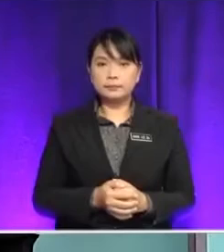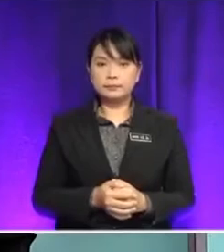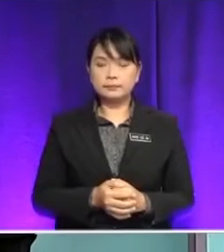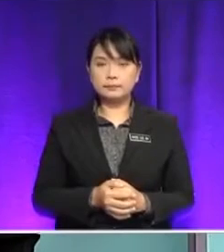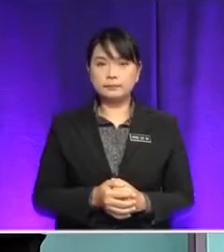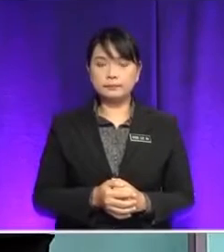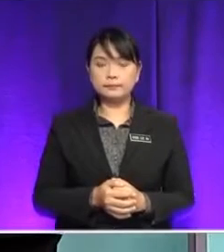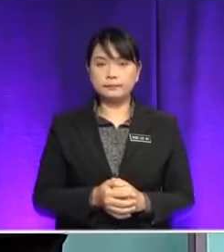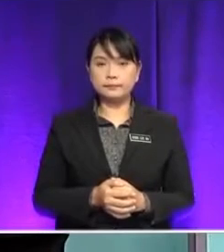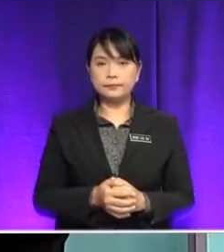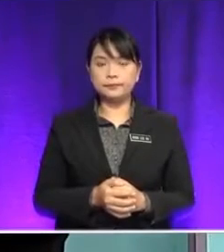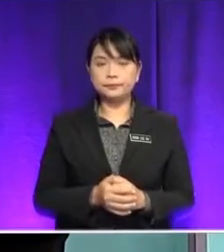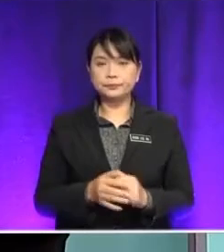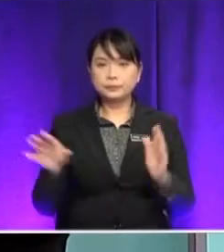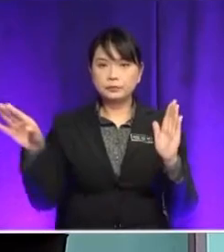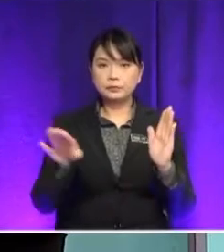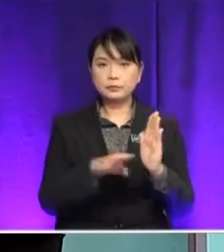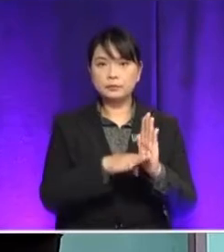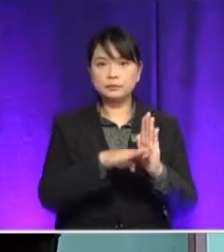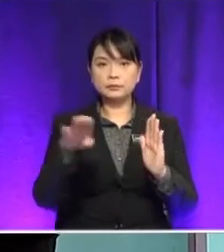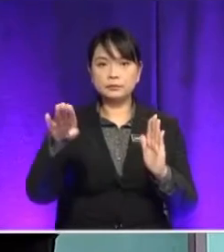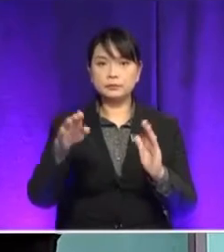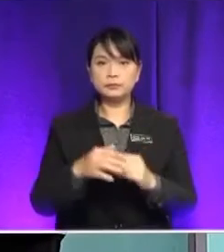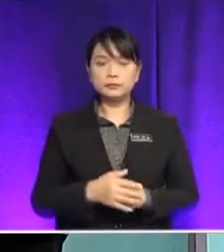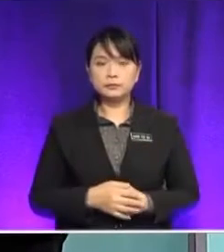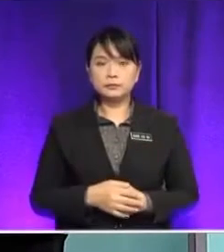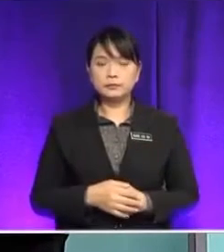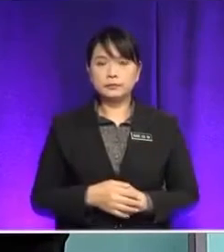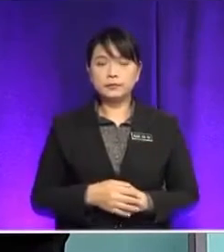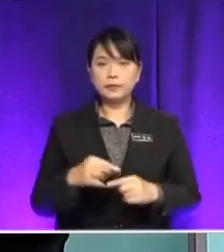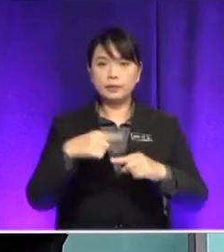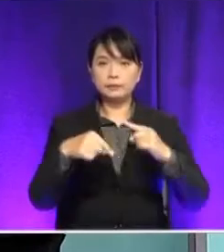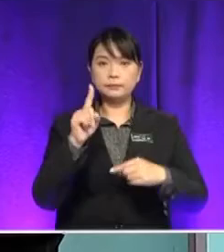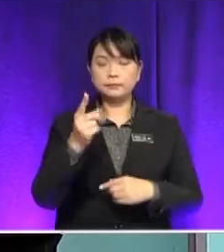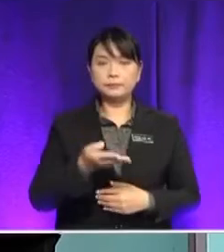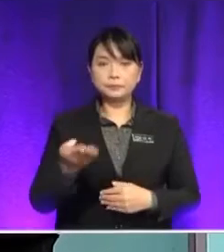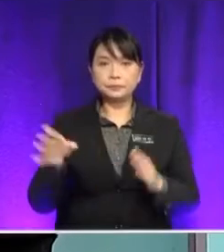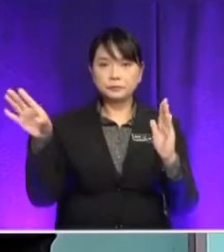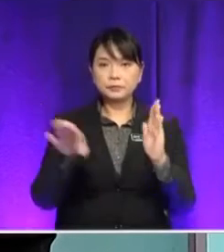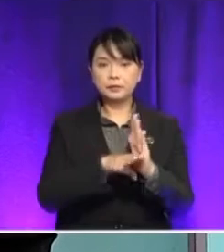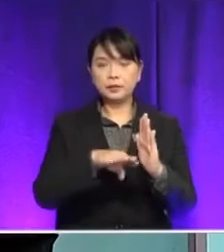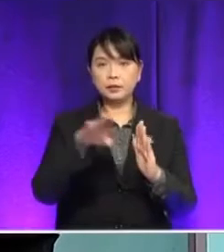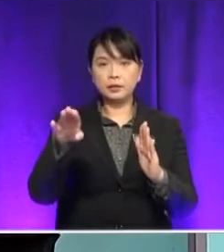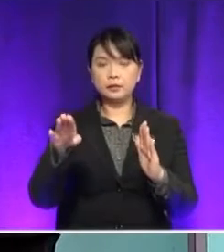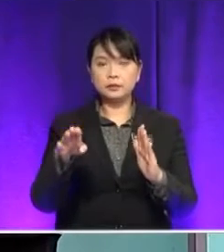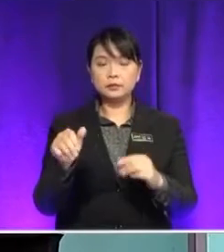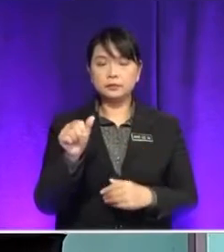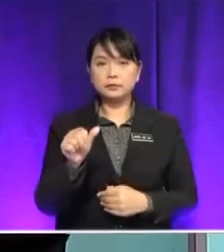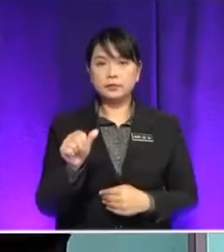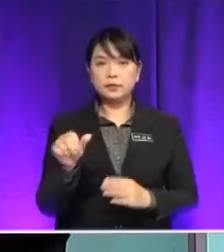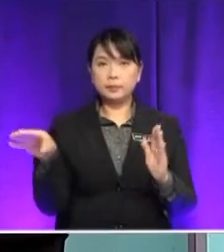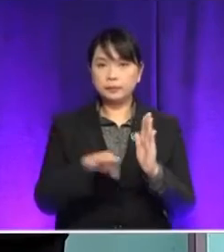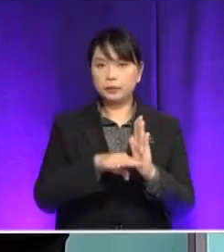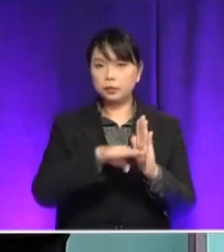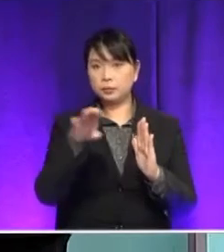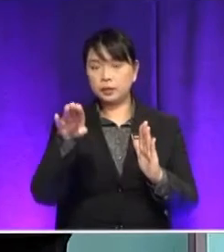pantulan pantulan itu tahulah aku Bila suatu benda dipantulkan Yap make sama aja dia pantai balik pada